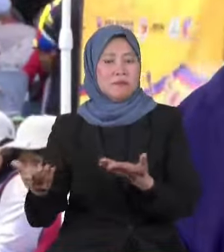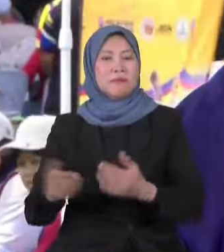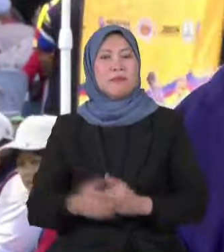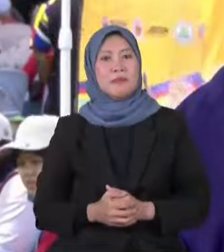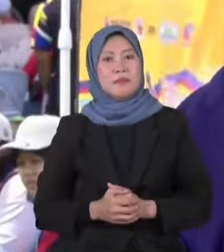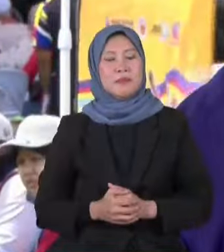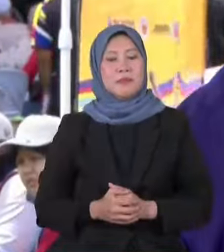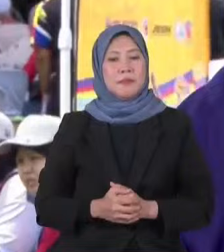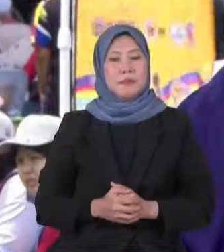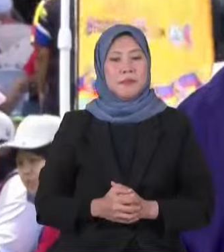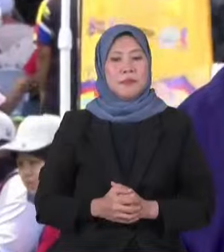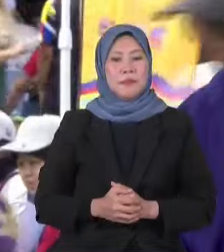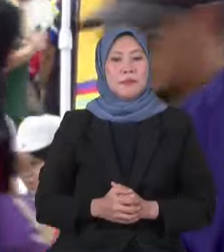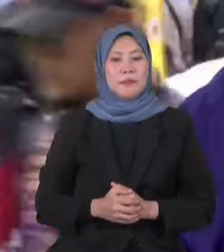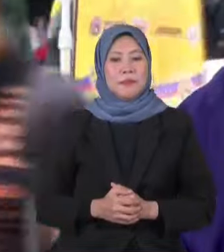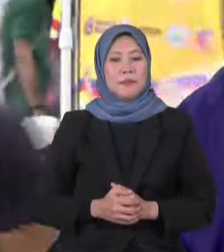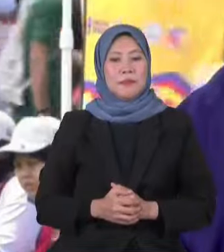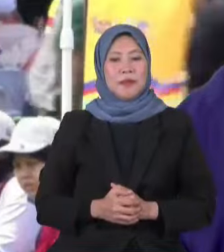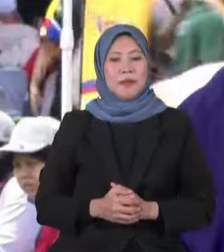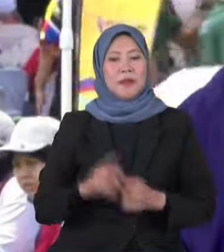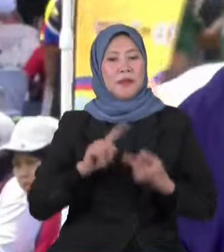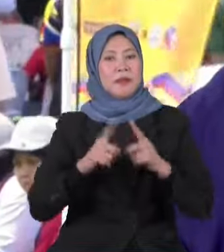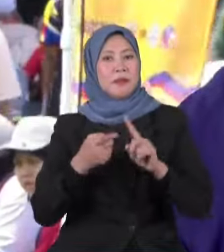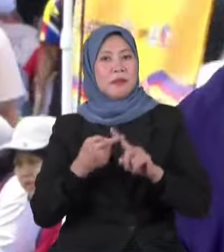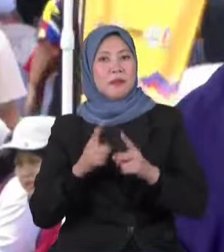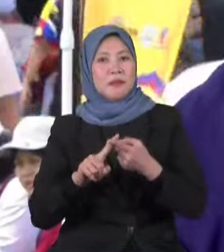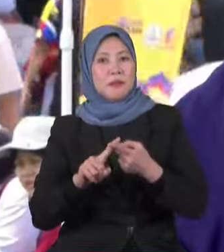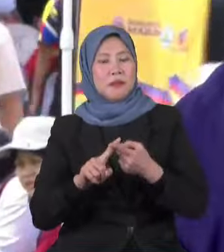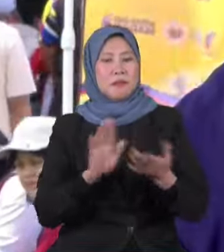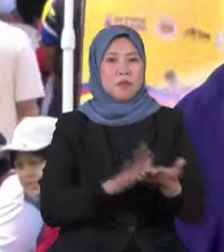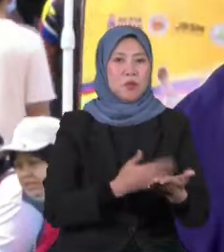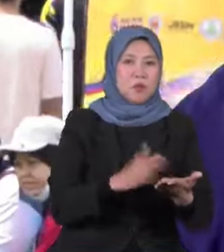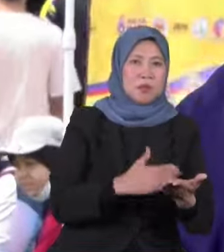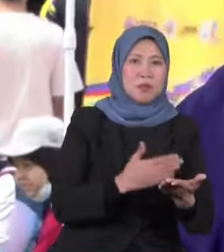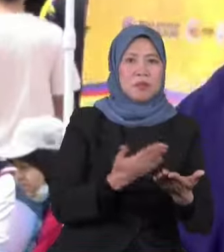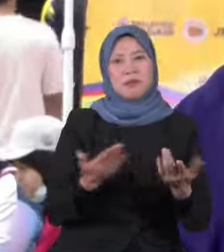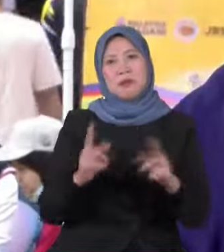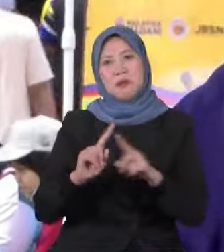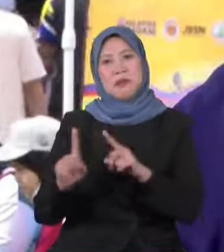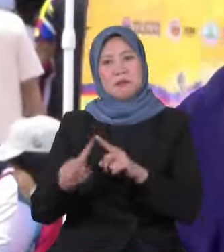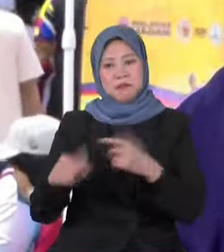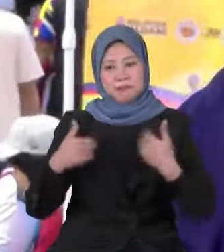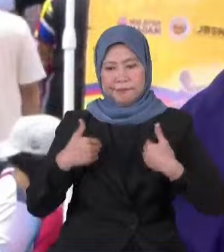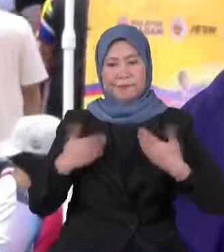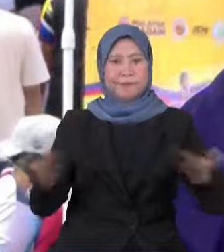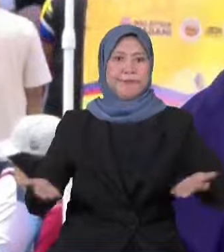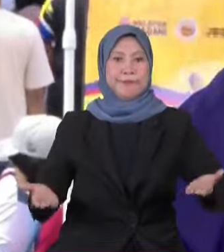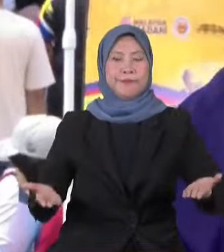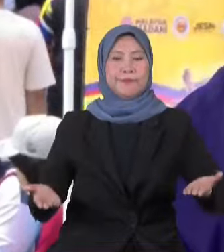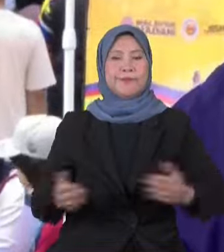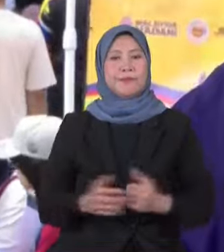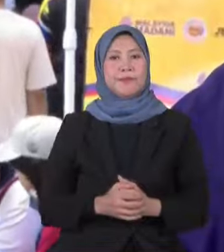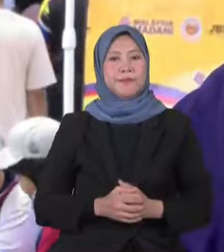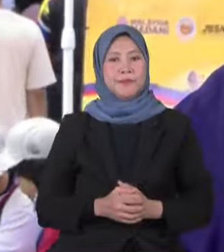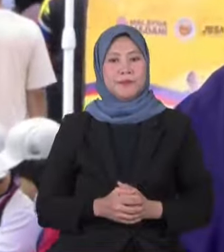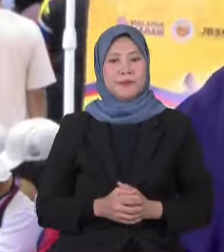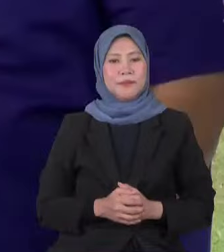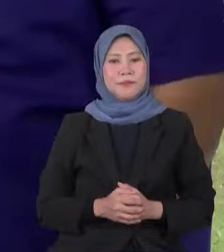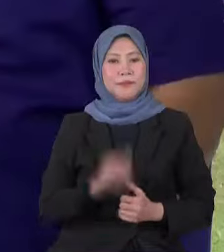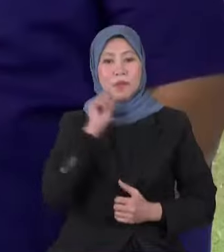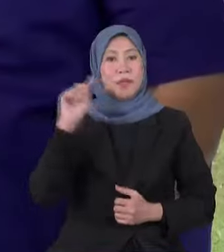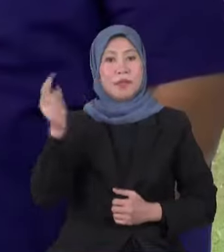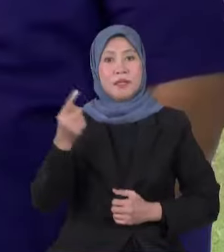dan setiap segmen seperti rakan ekspresi, rakan muzik akan berlegar di sekitar dataran ni. Di bukan hanya di